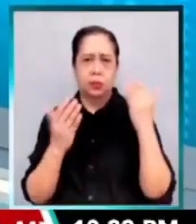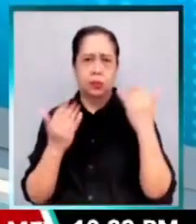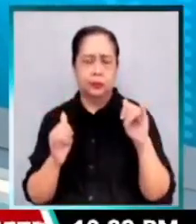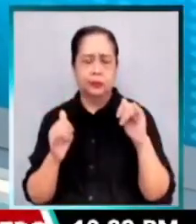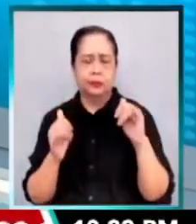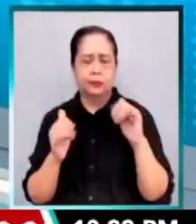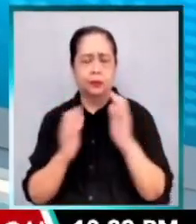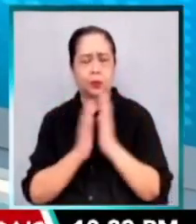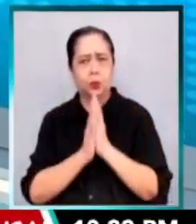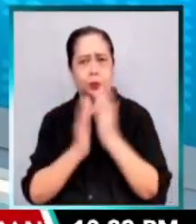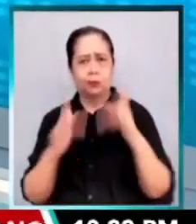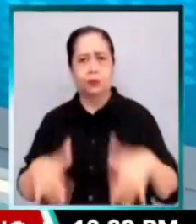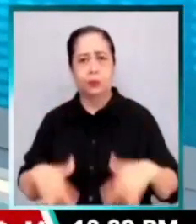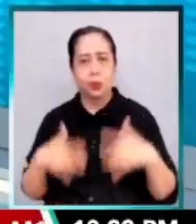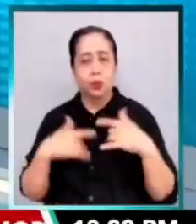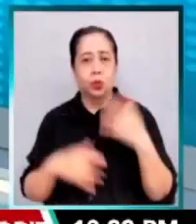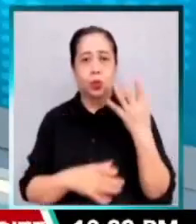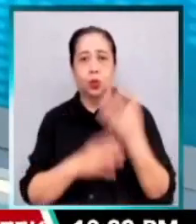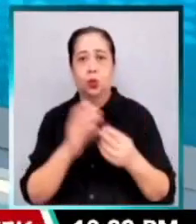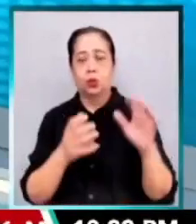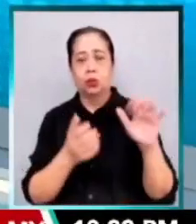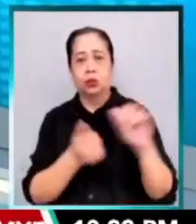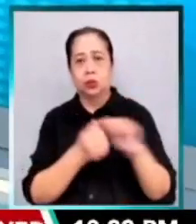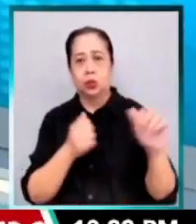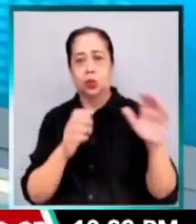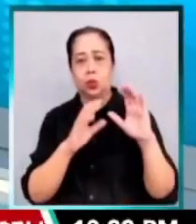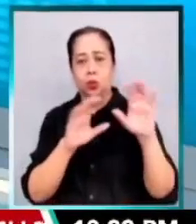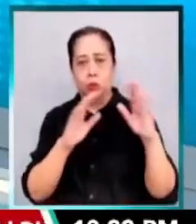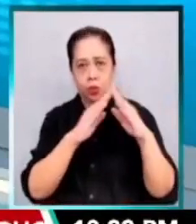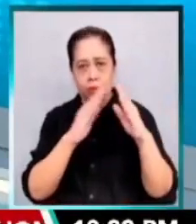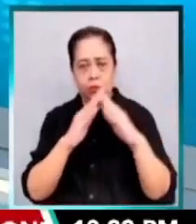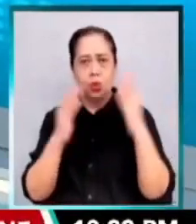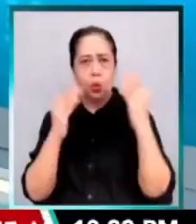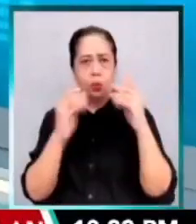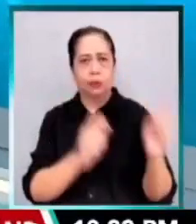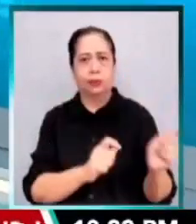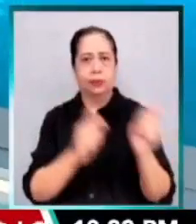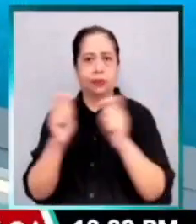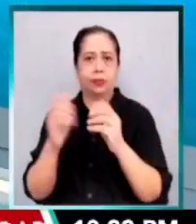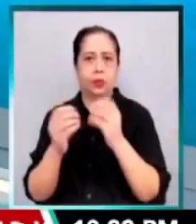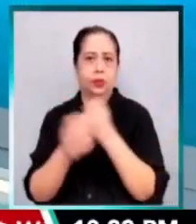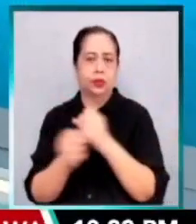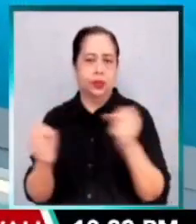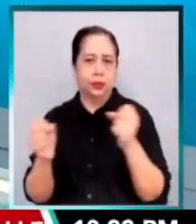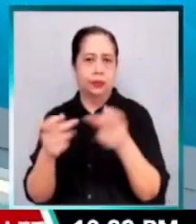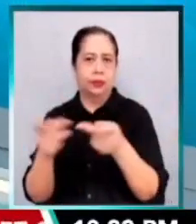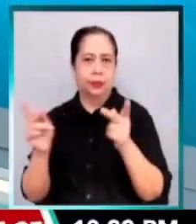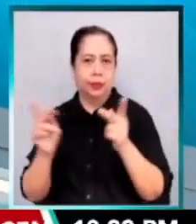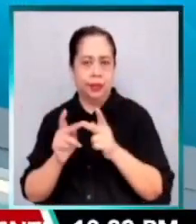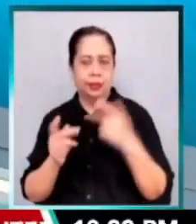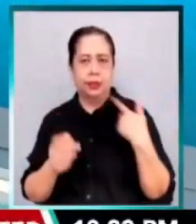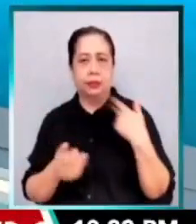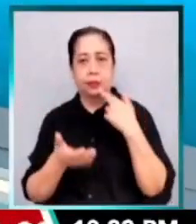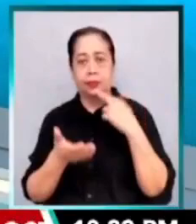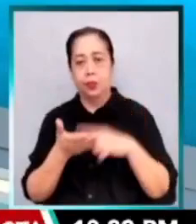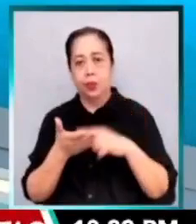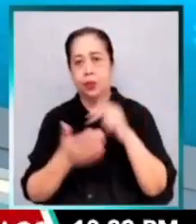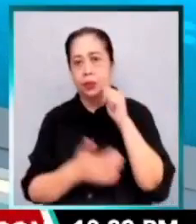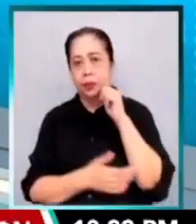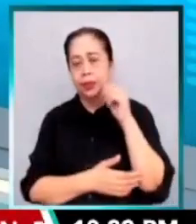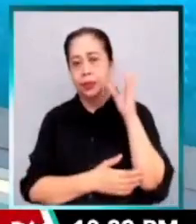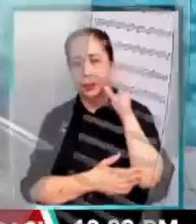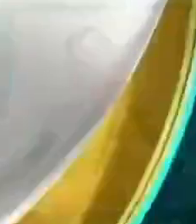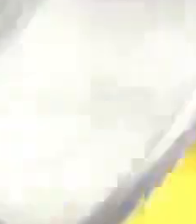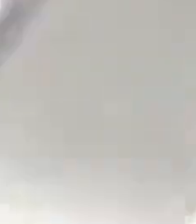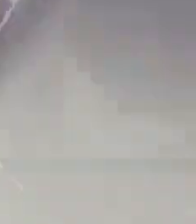mga nawala ng tirahan umaasang may lipat sa mas tigtas na lugar. May report si Abby Caballero ng GMA Regional TV, One